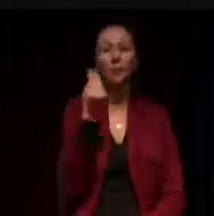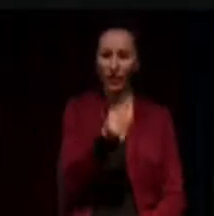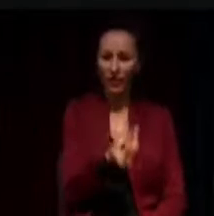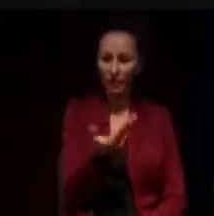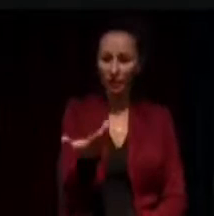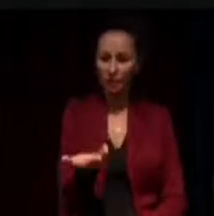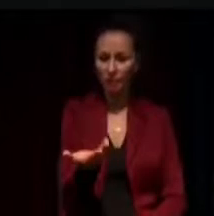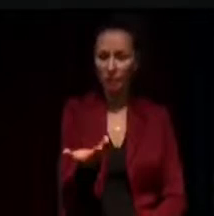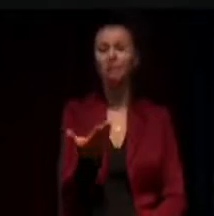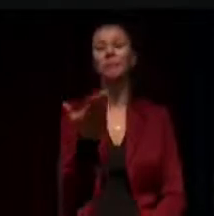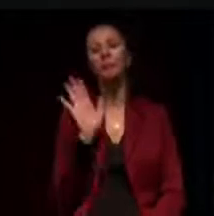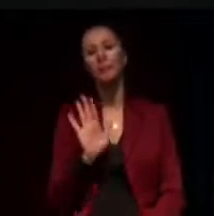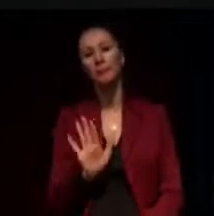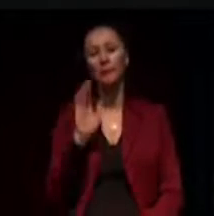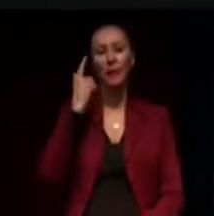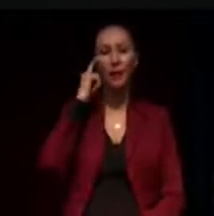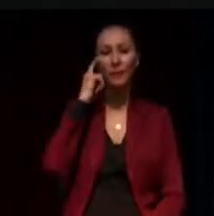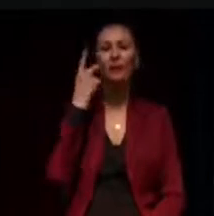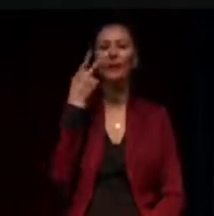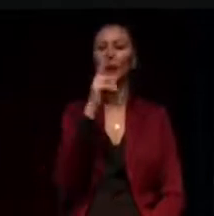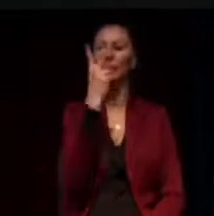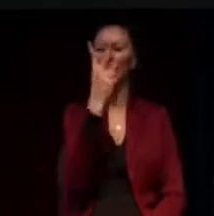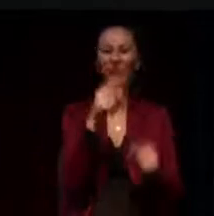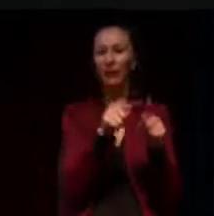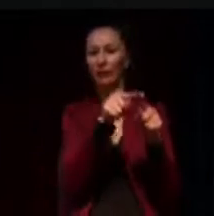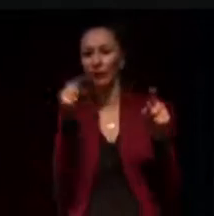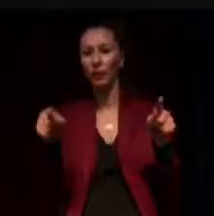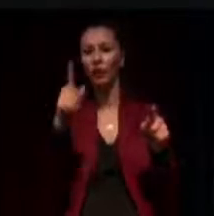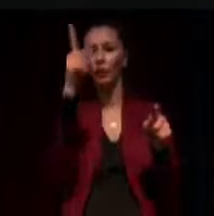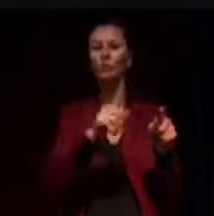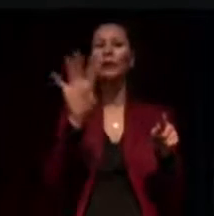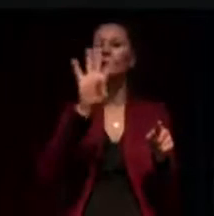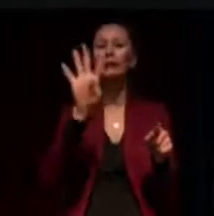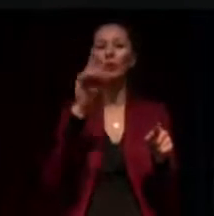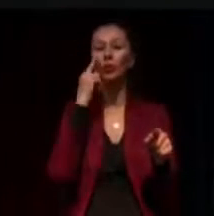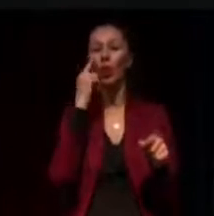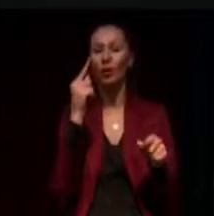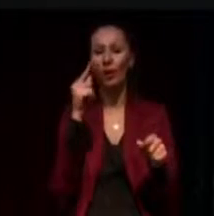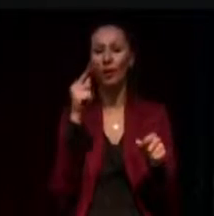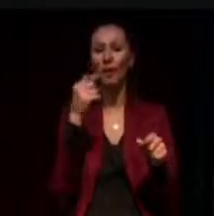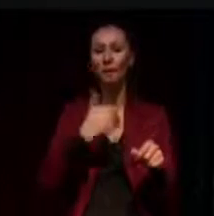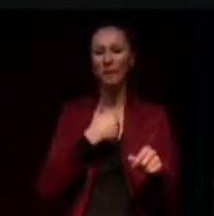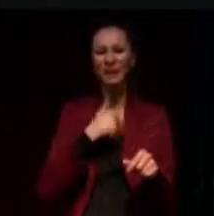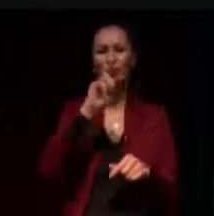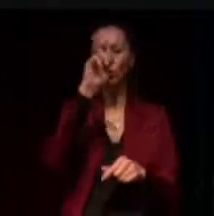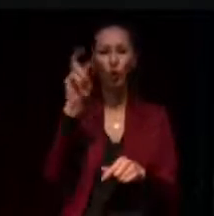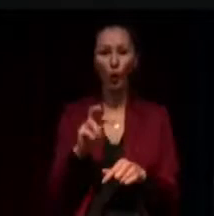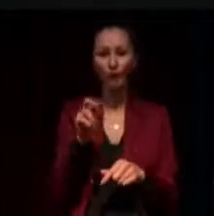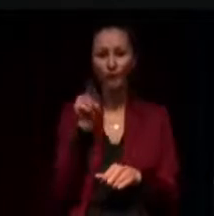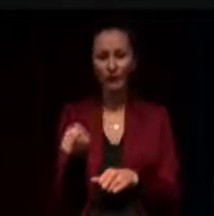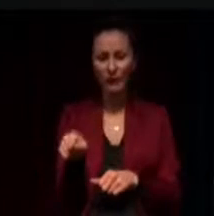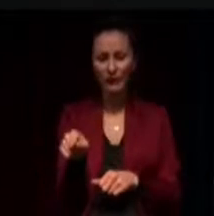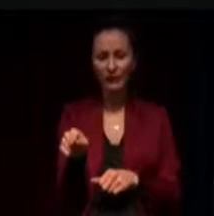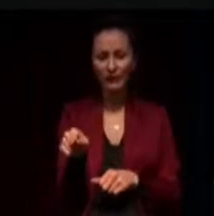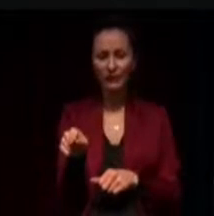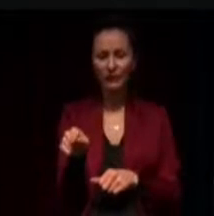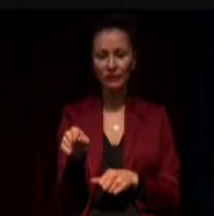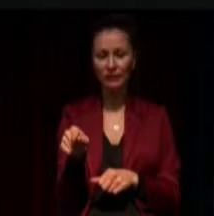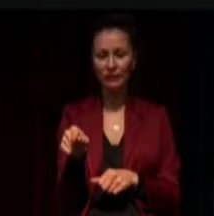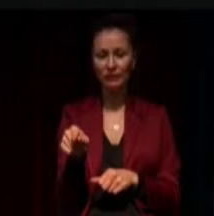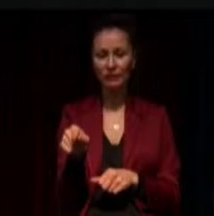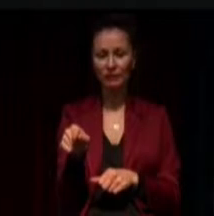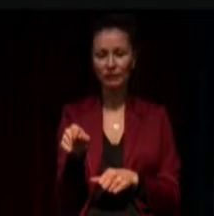olursam, yani 2002'den bugüne kadar %40 oranında bizim döviz cinsinden, söylemek